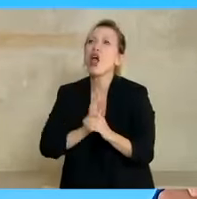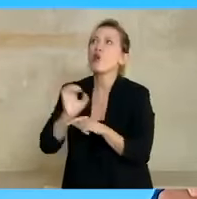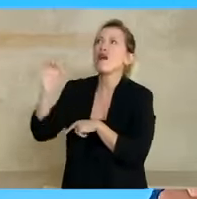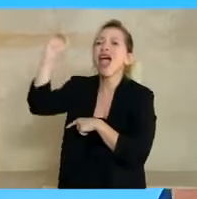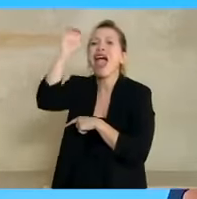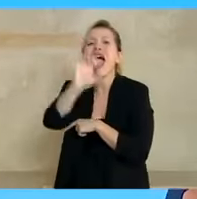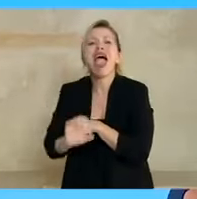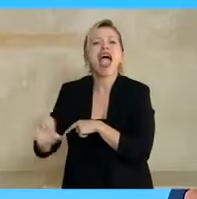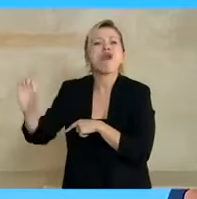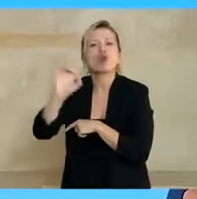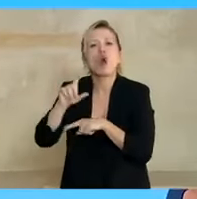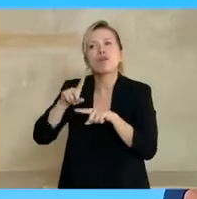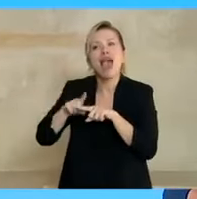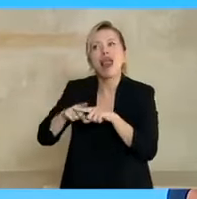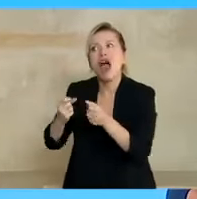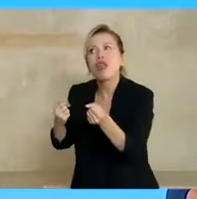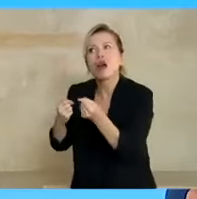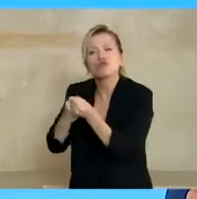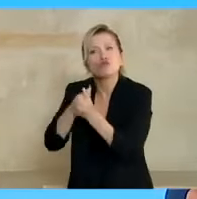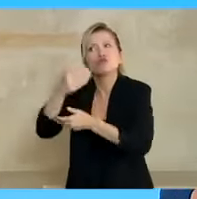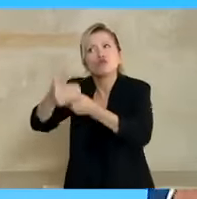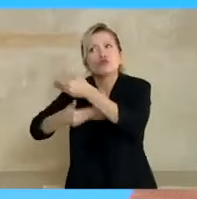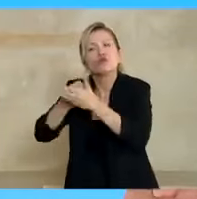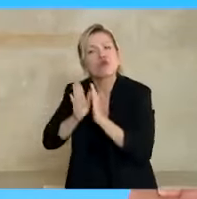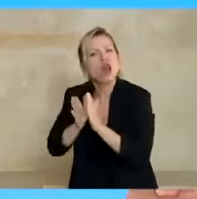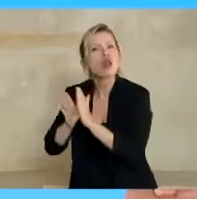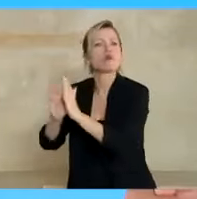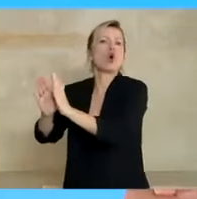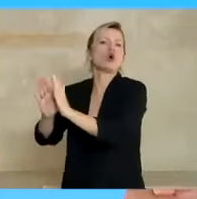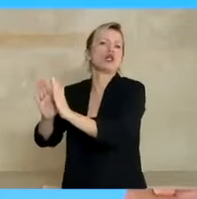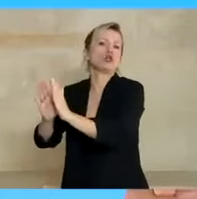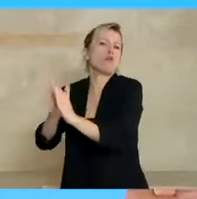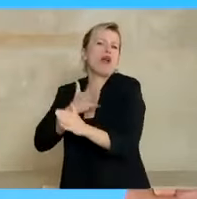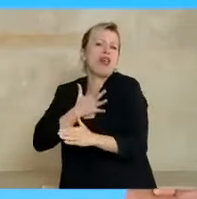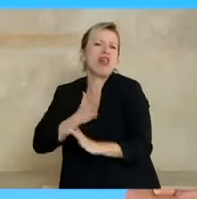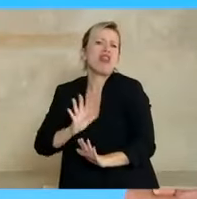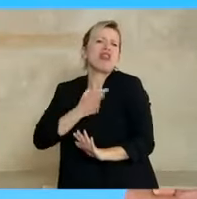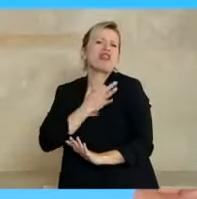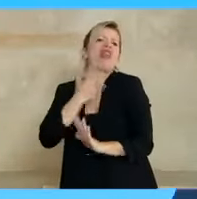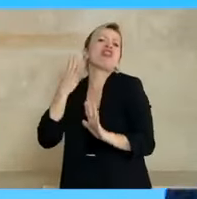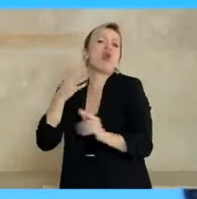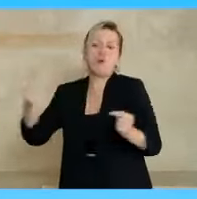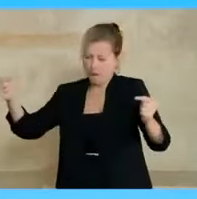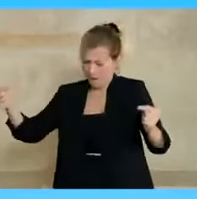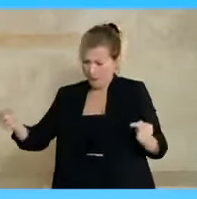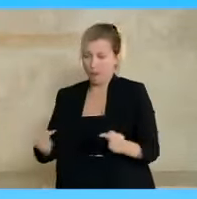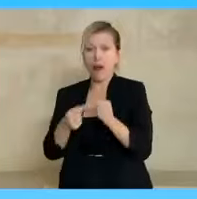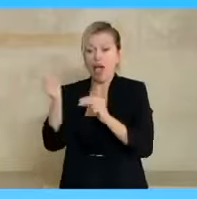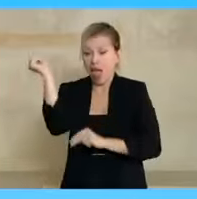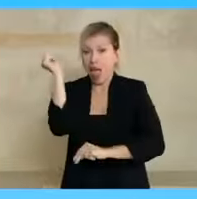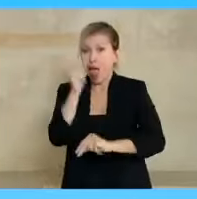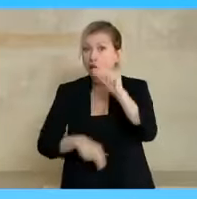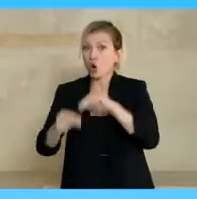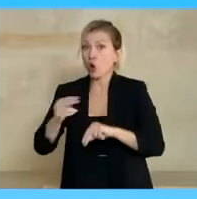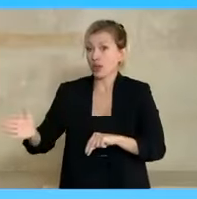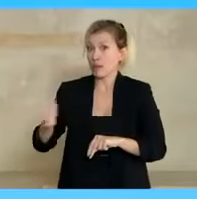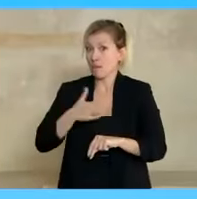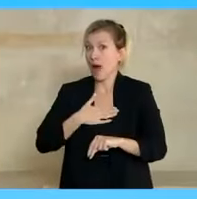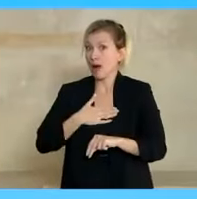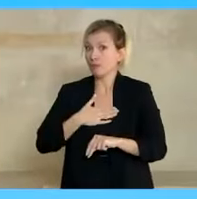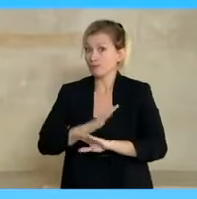οποίο νομίζω ότι τελικά επιθυμούν και οι ίδιοι οι πολίτες της γειτονικής χώρας. Να αντιληφθούν ότι οι εκλογές πέρασαν, ότι